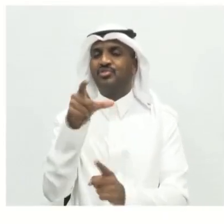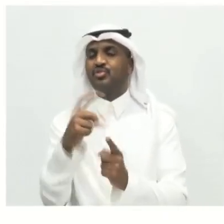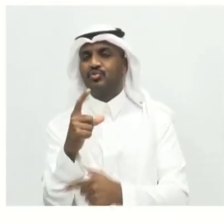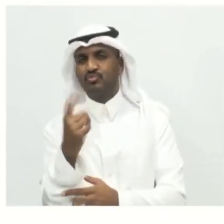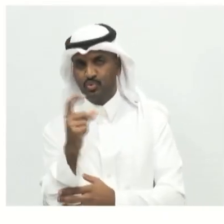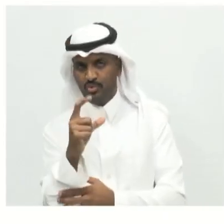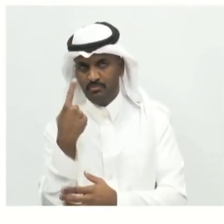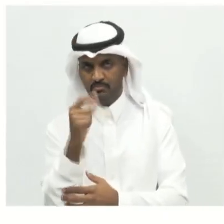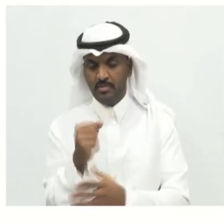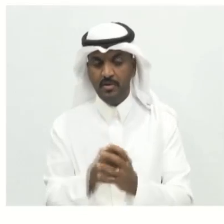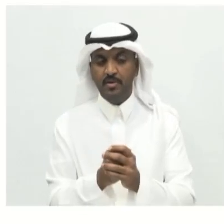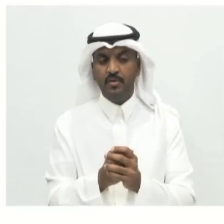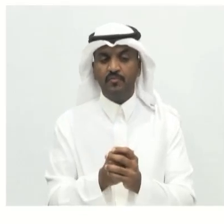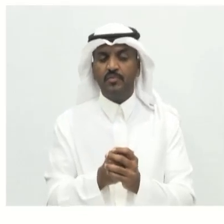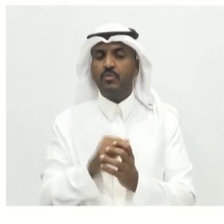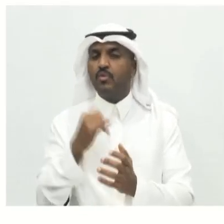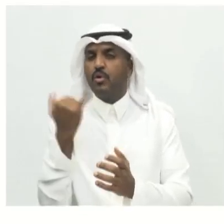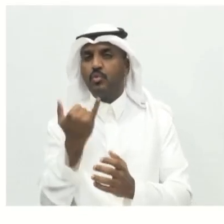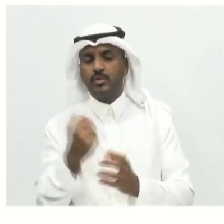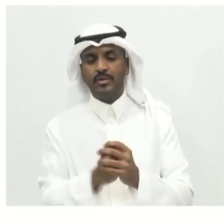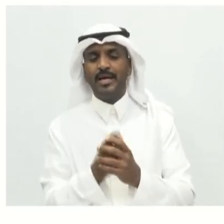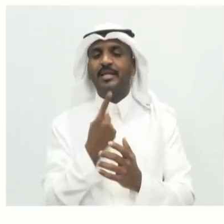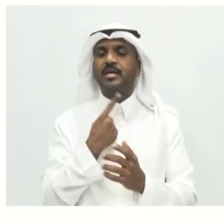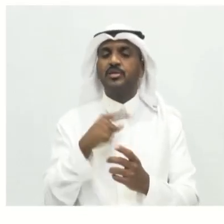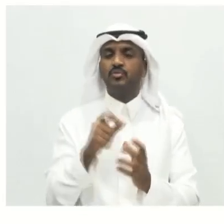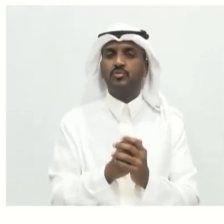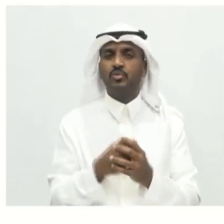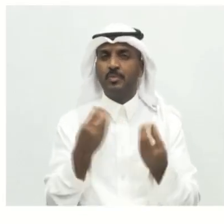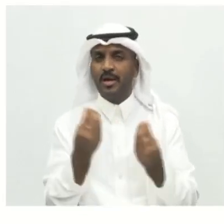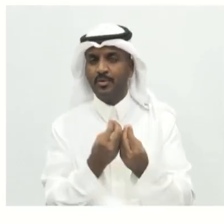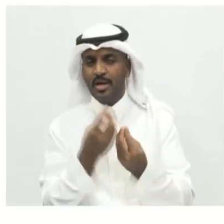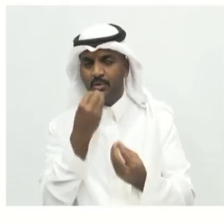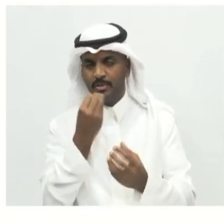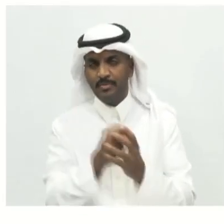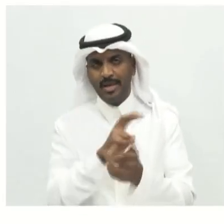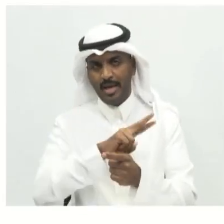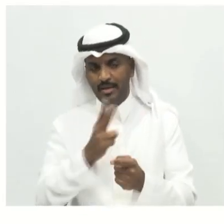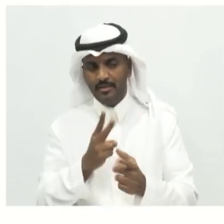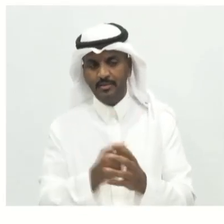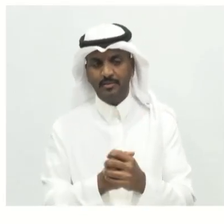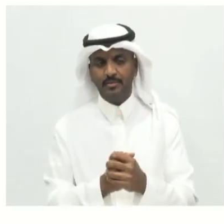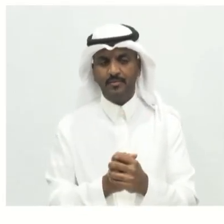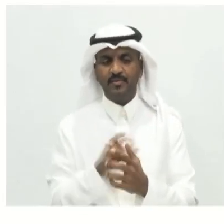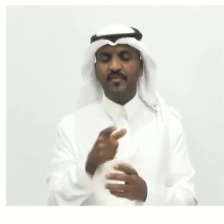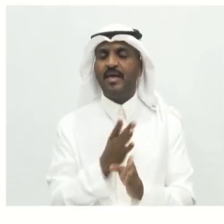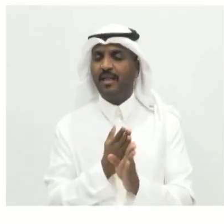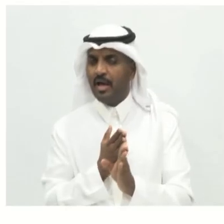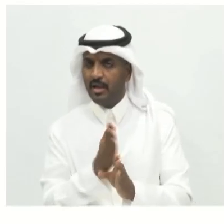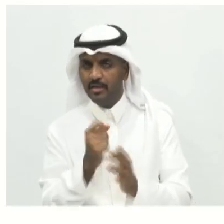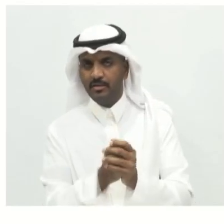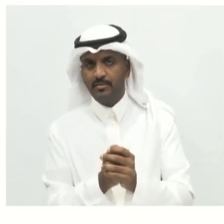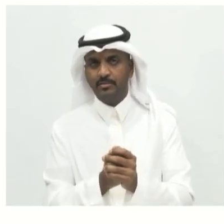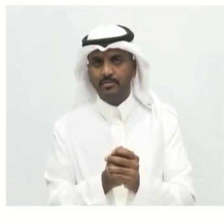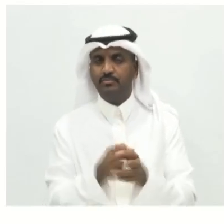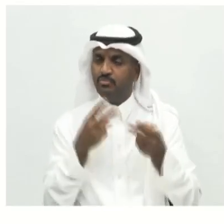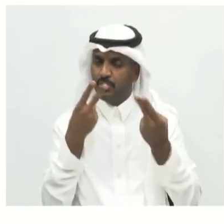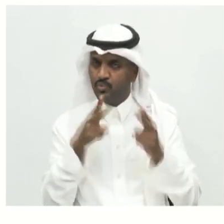ضروره لاحظوا في ضروره يحتاج معها ان ياكل من طعام غيره ففي هذه الحاله